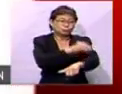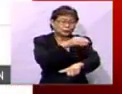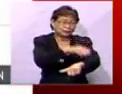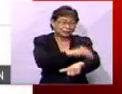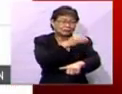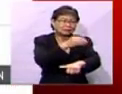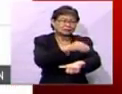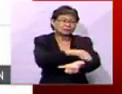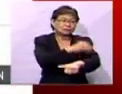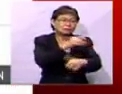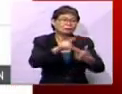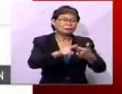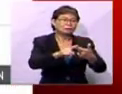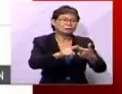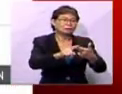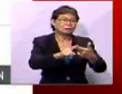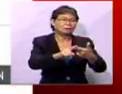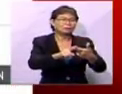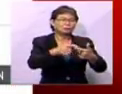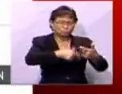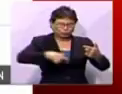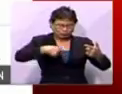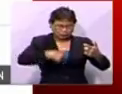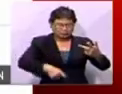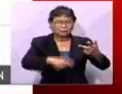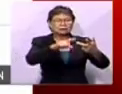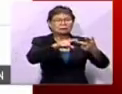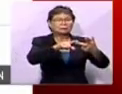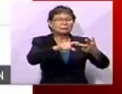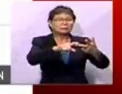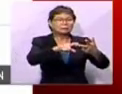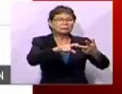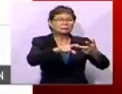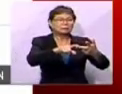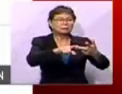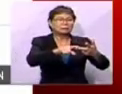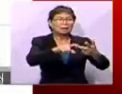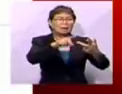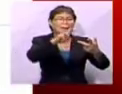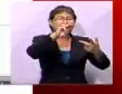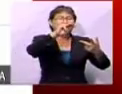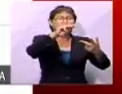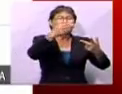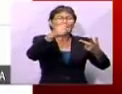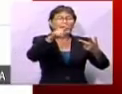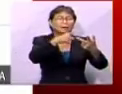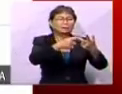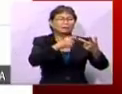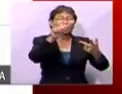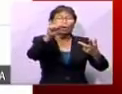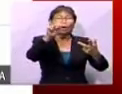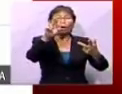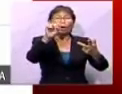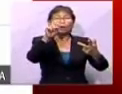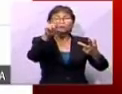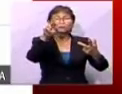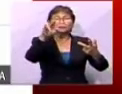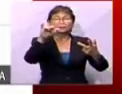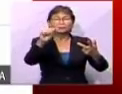Ramon Zenhuisen dari Switzerland dan gangsa milik Michael Matt dari Austria.